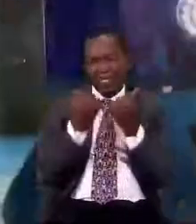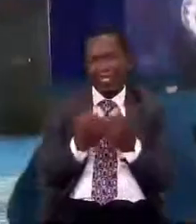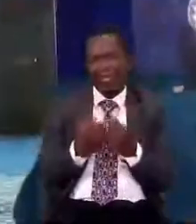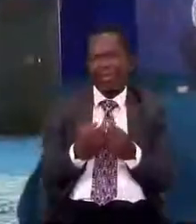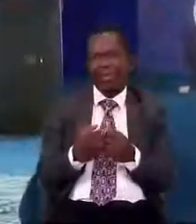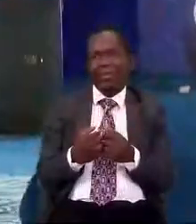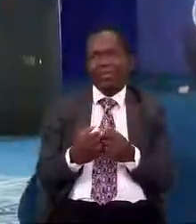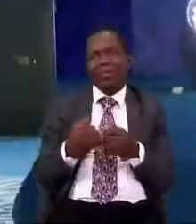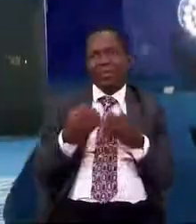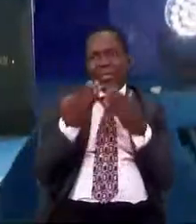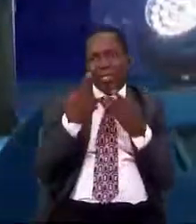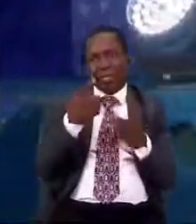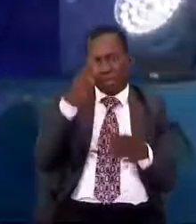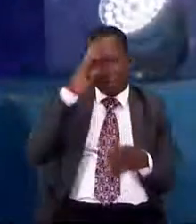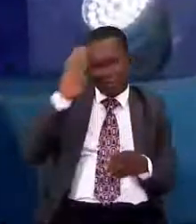Gloire à Dieu,